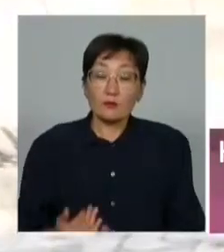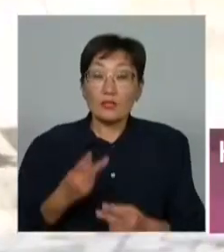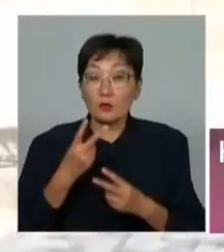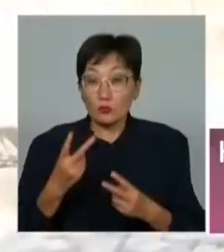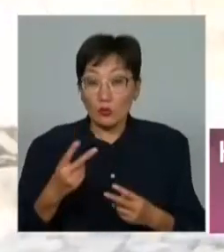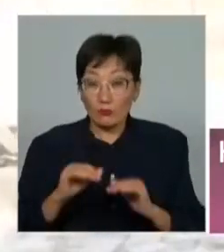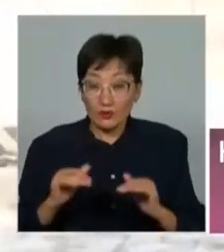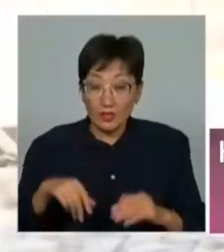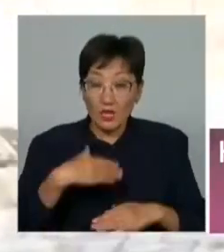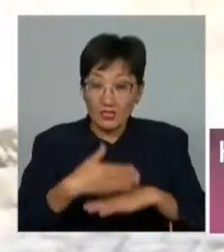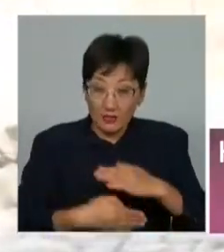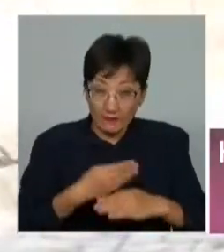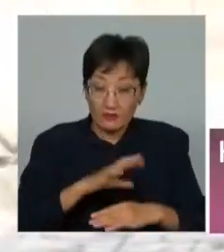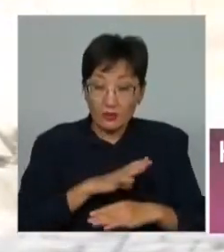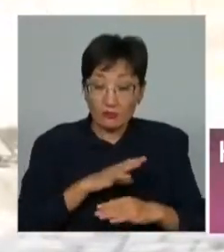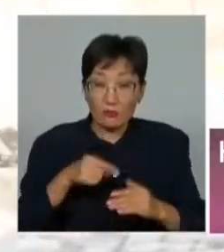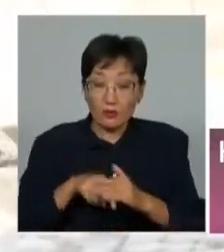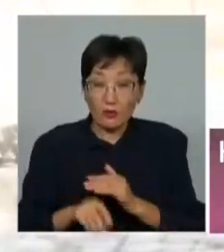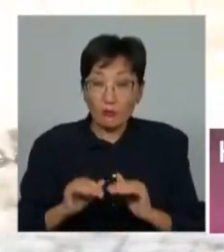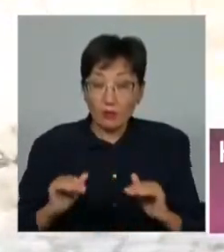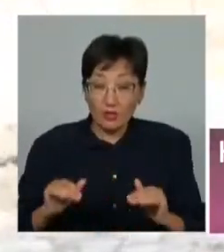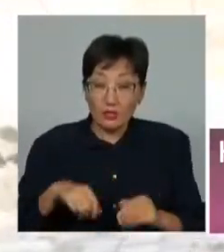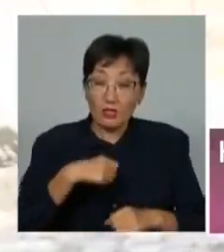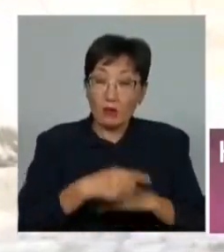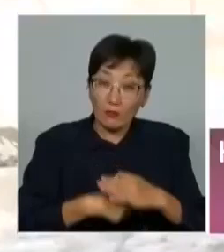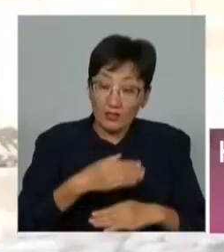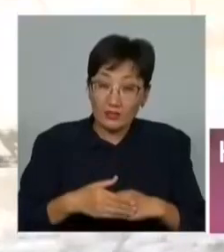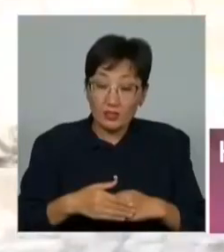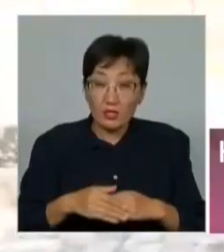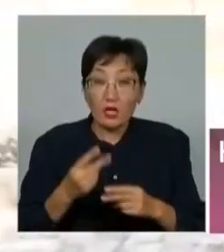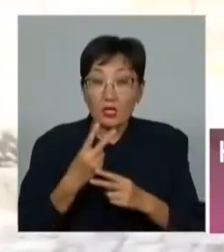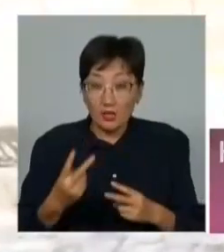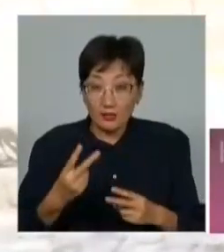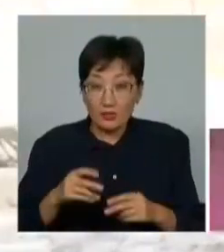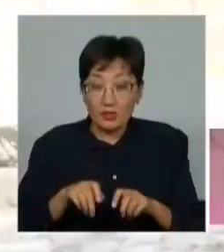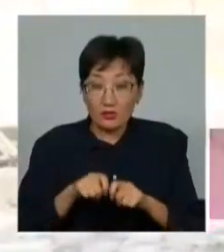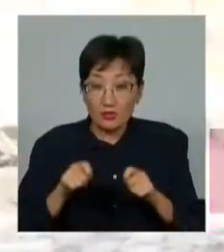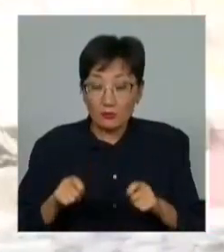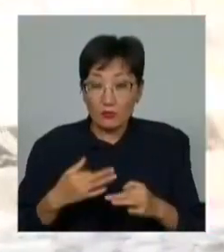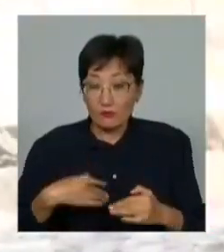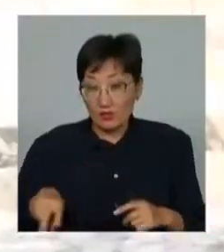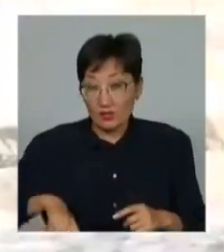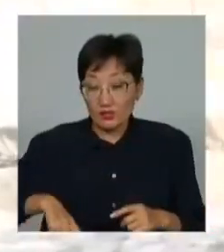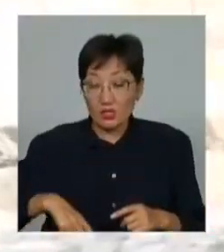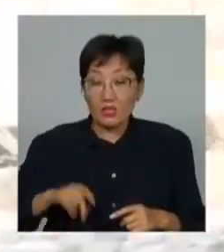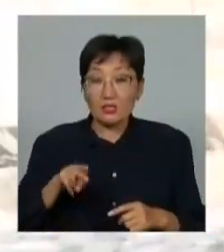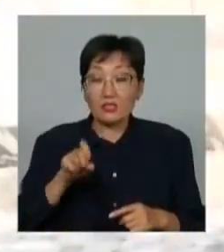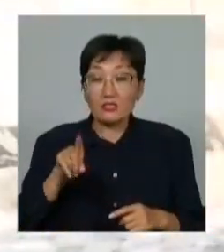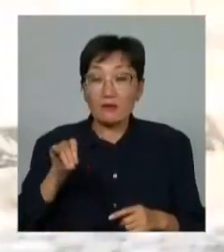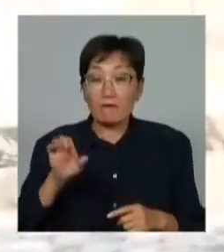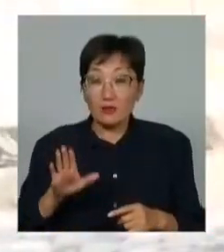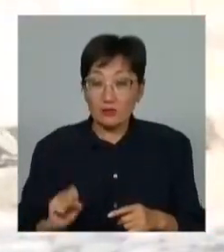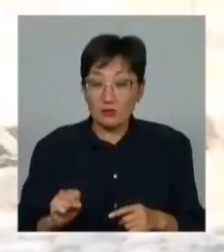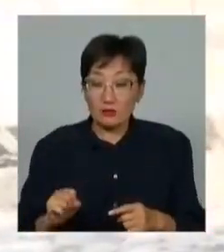көріп, мен деген айтып жүрдім, мына іште деген балдарды байланып атыр, қарандар шеш деп. Мына бастық Кенжегалиевна, Қазиева, Гүлжан